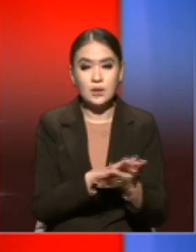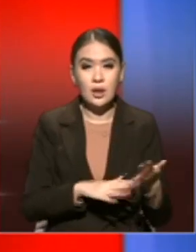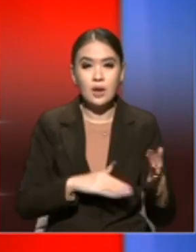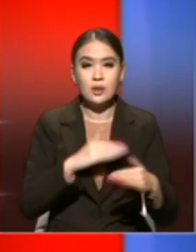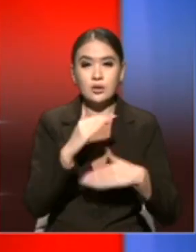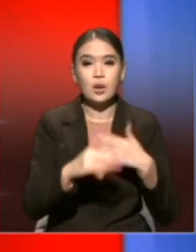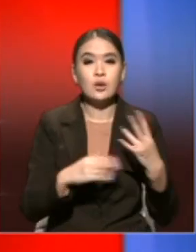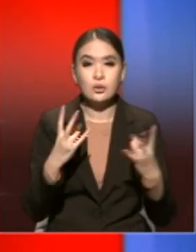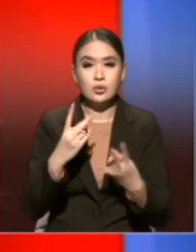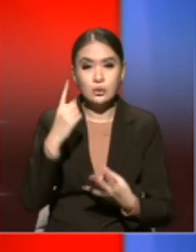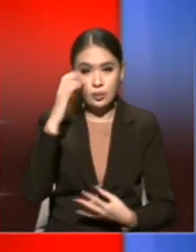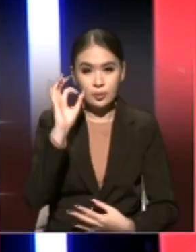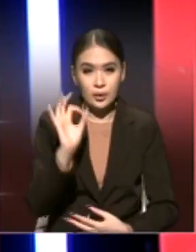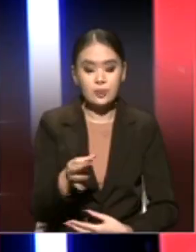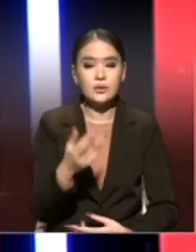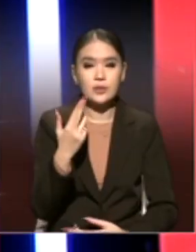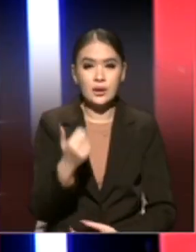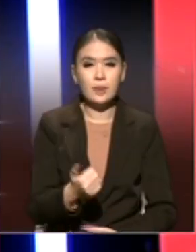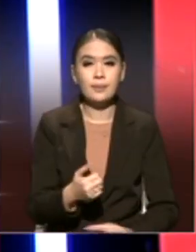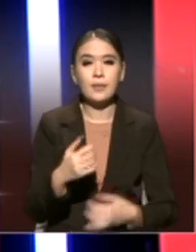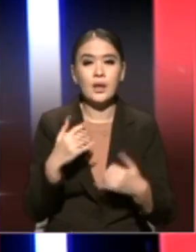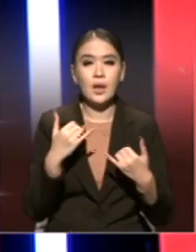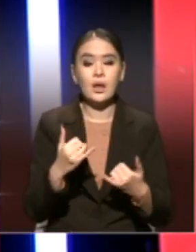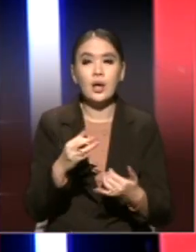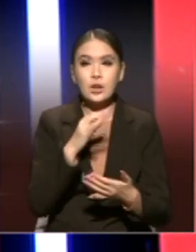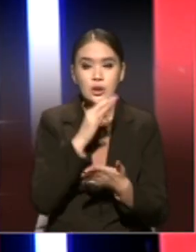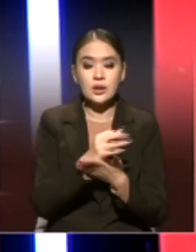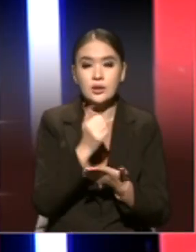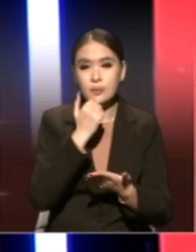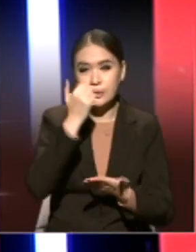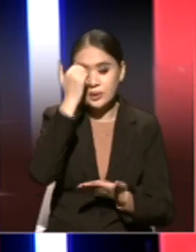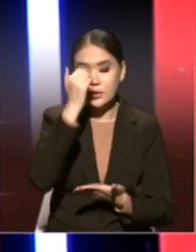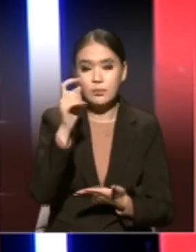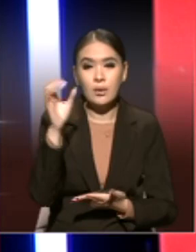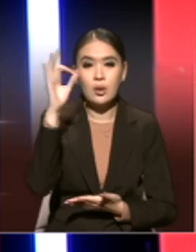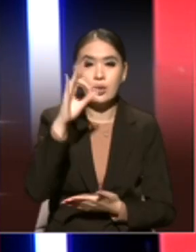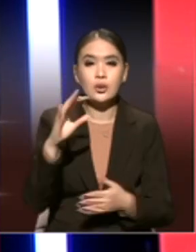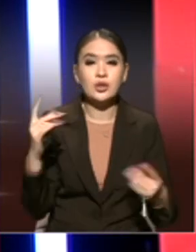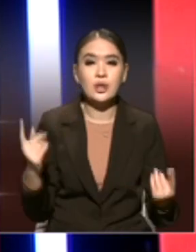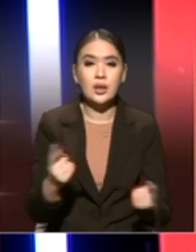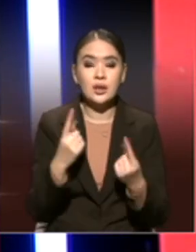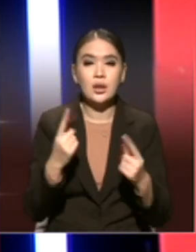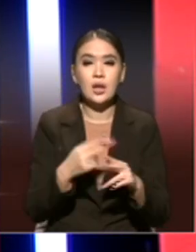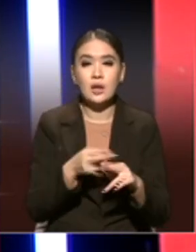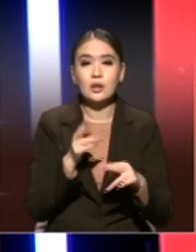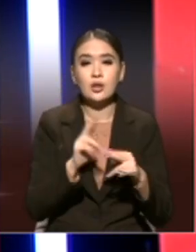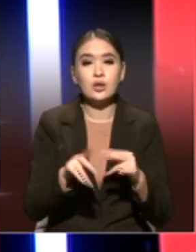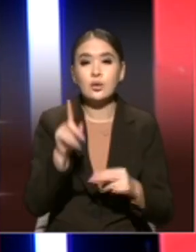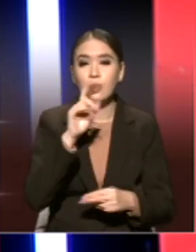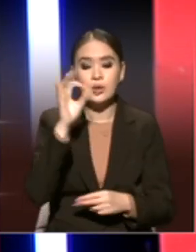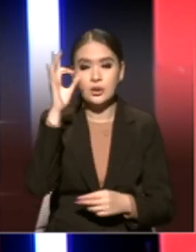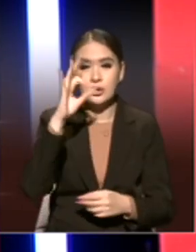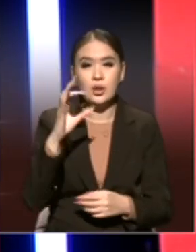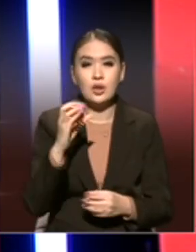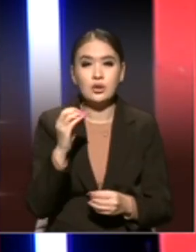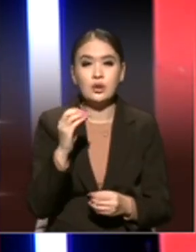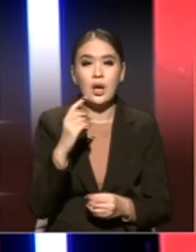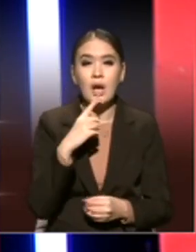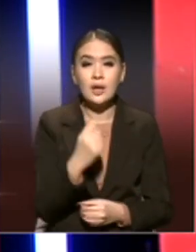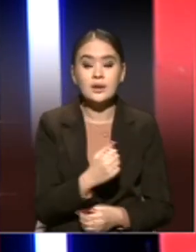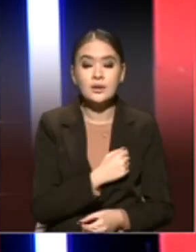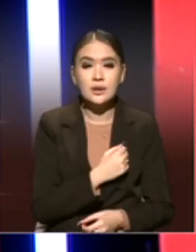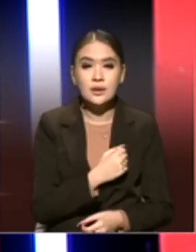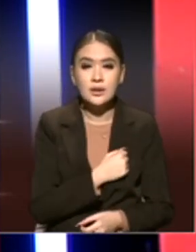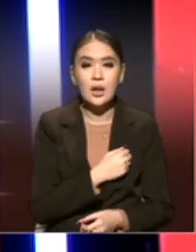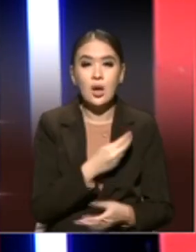ойлаймын. Рахмет Фархат мырза жауабыңызға. Дегенмен де жаңағы біз айтып отырған жеңілдіктердің легі бұнымен аяқталмайды, қымбатты көрермен. Әскерге